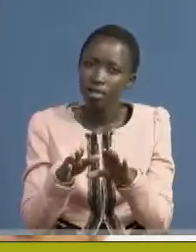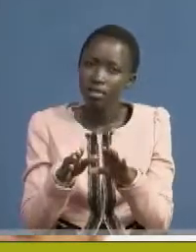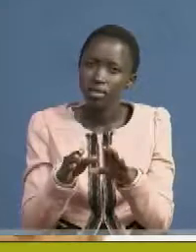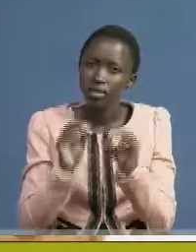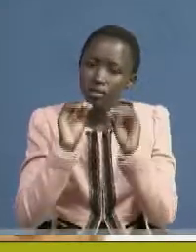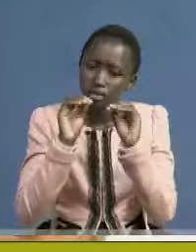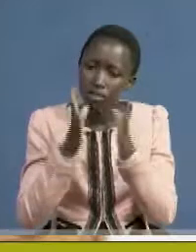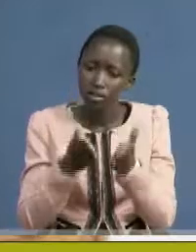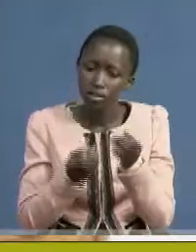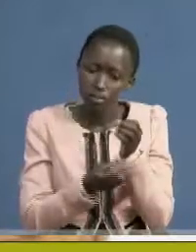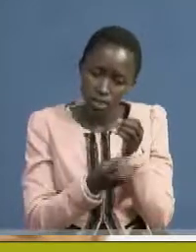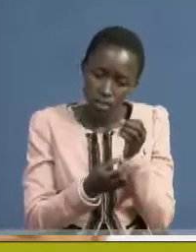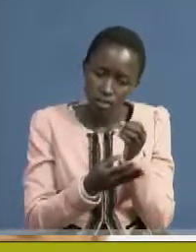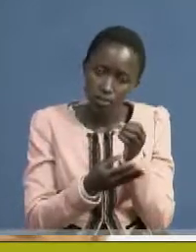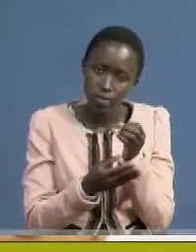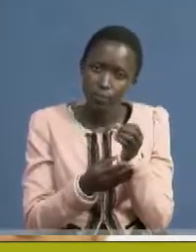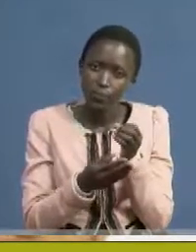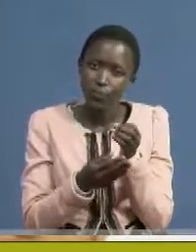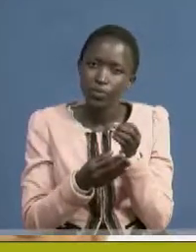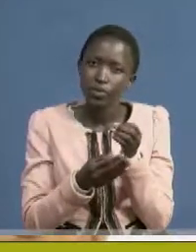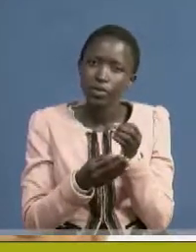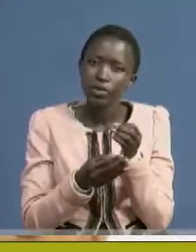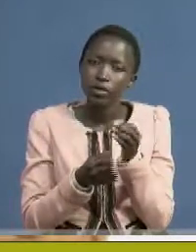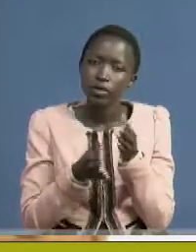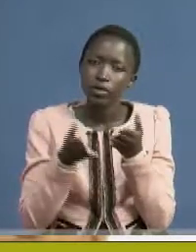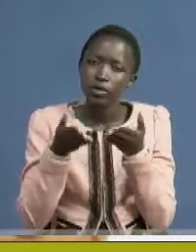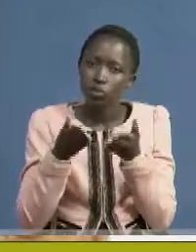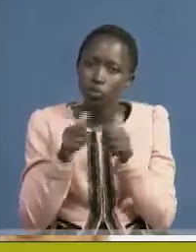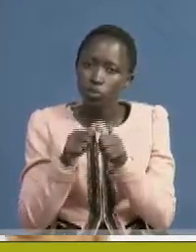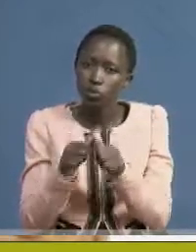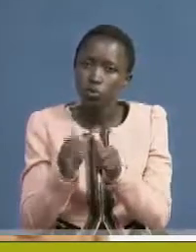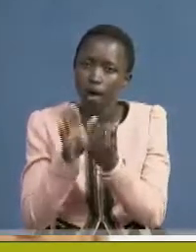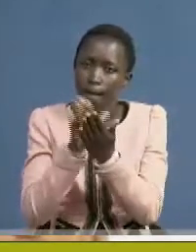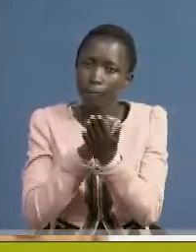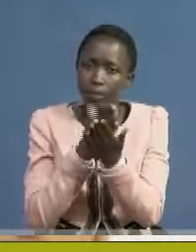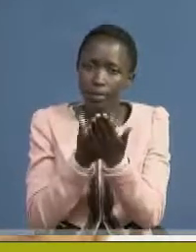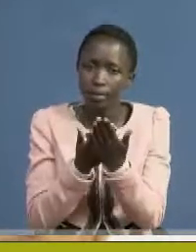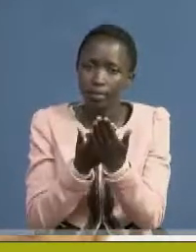wanaambiwa. We are still appealing